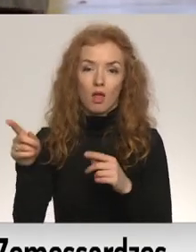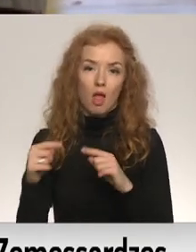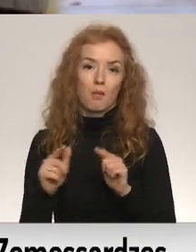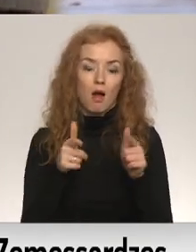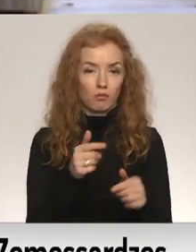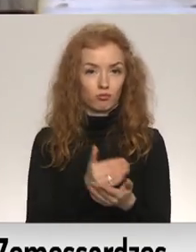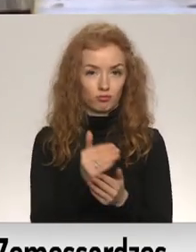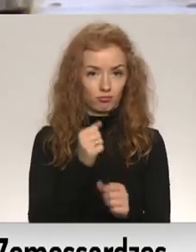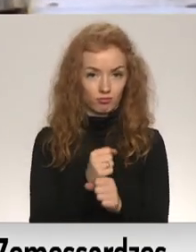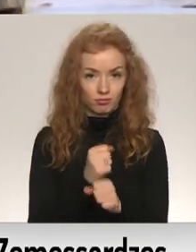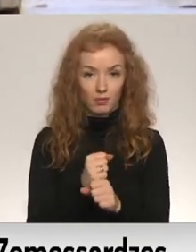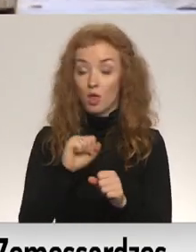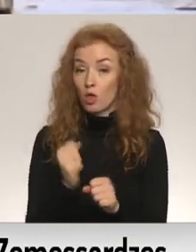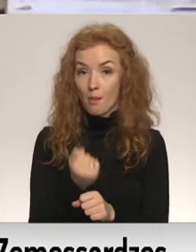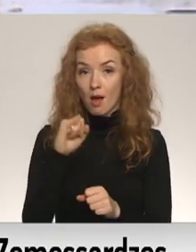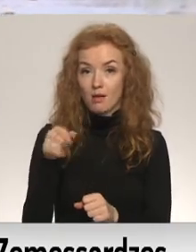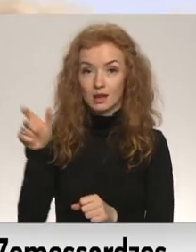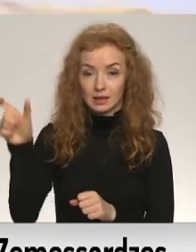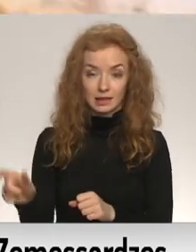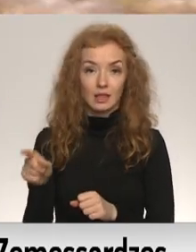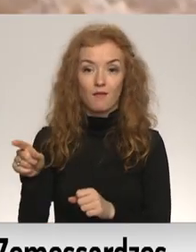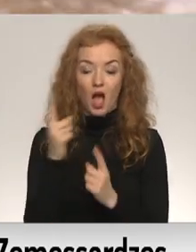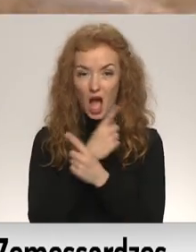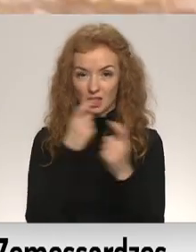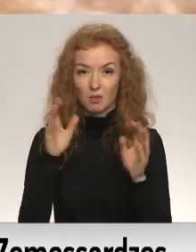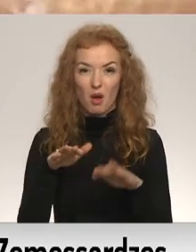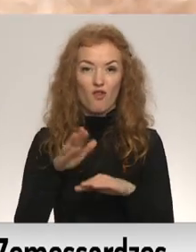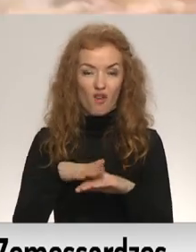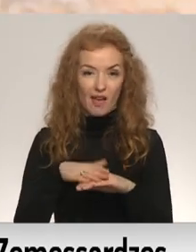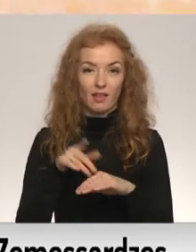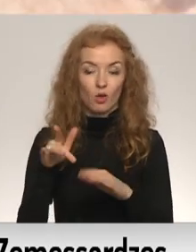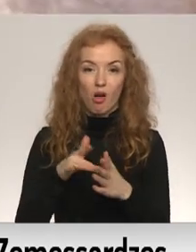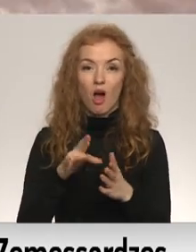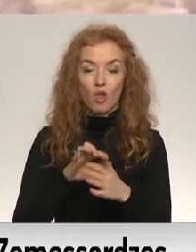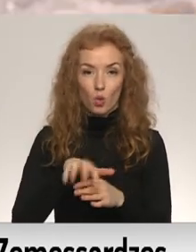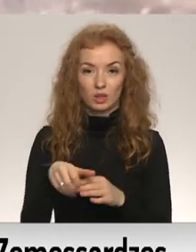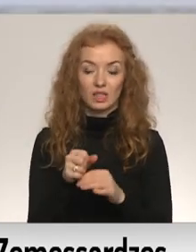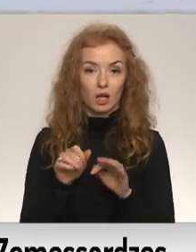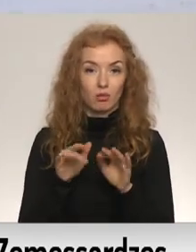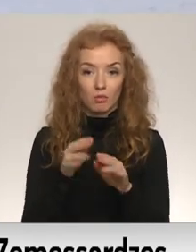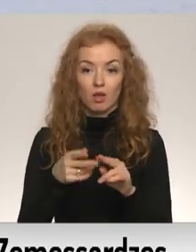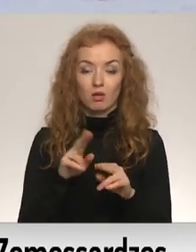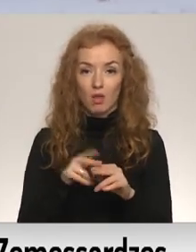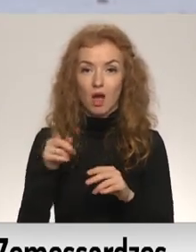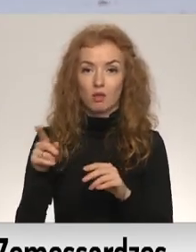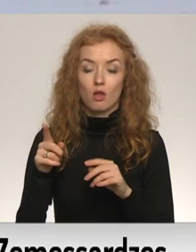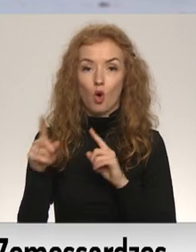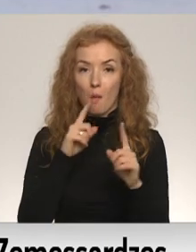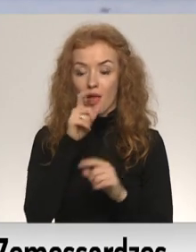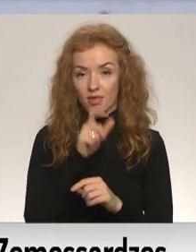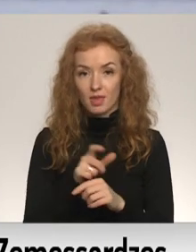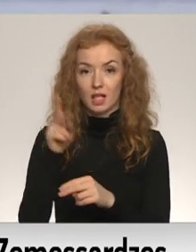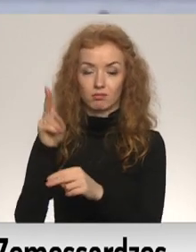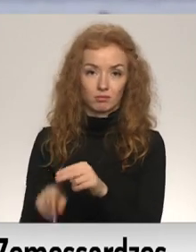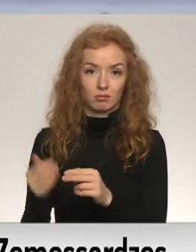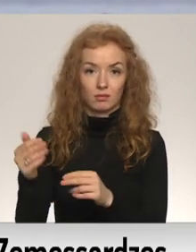dienestu zemessardzē. Savukārt tad, ja cilvēks tiek atzīts par vainīgu noziedzīgā nodarījumā, vienības komandieris izbeidz šīs